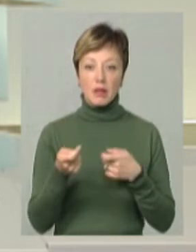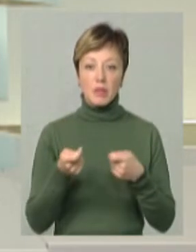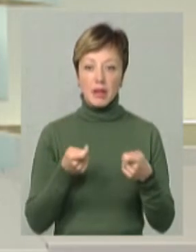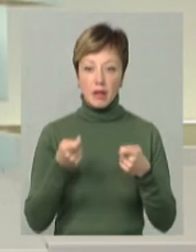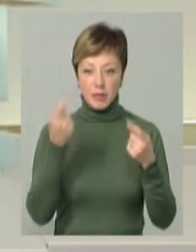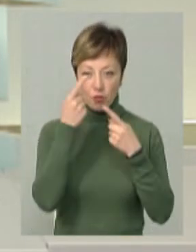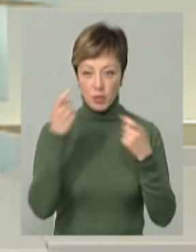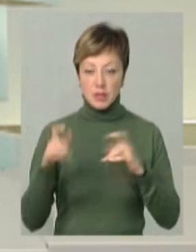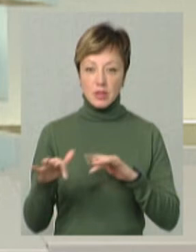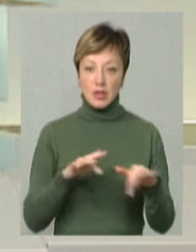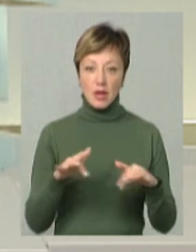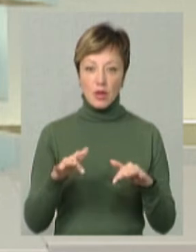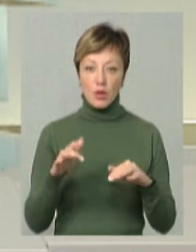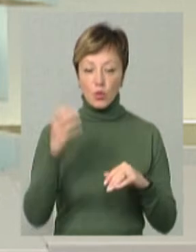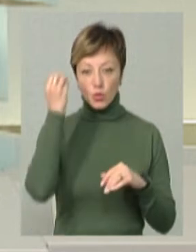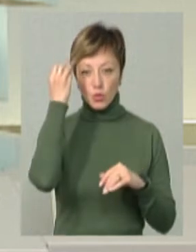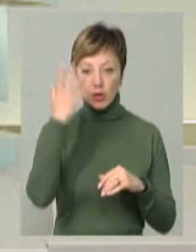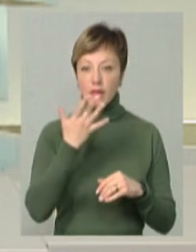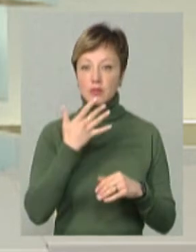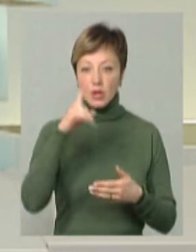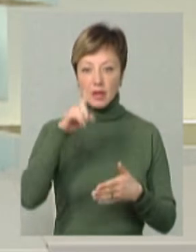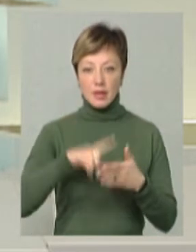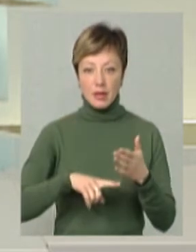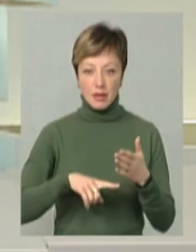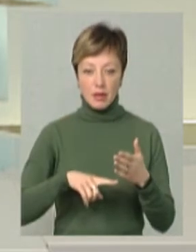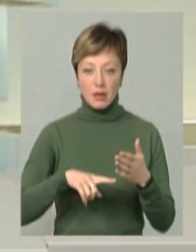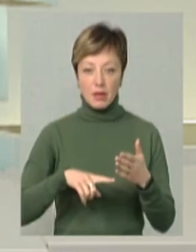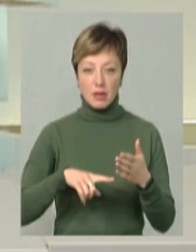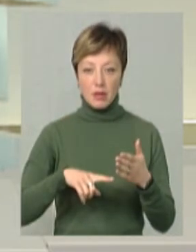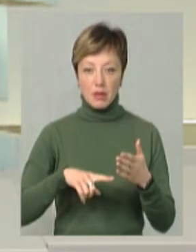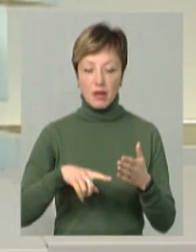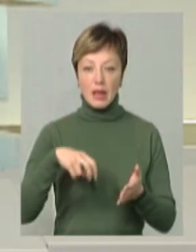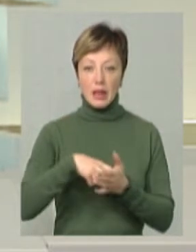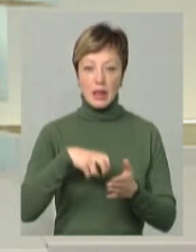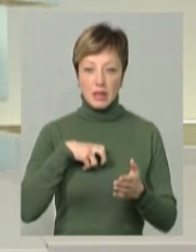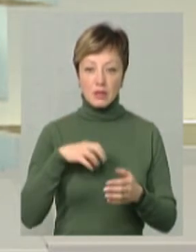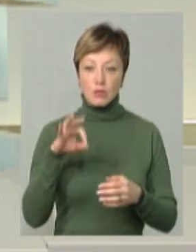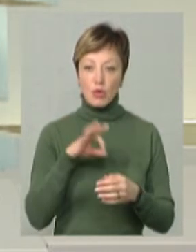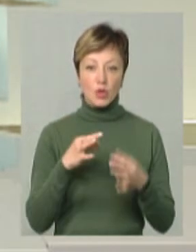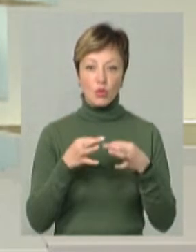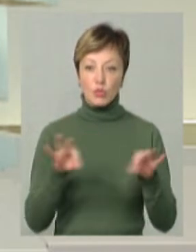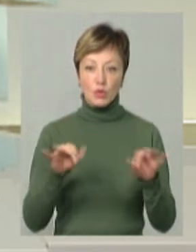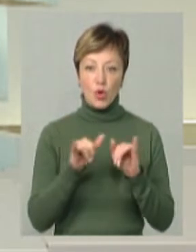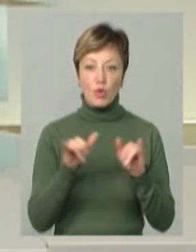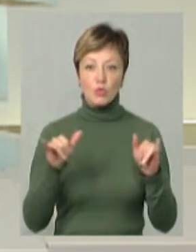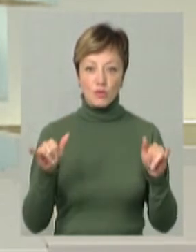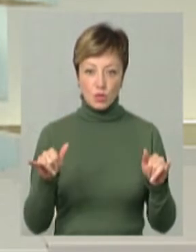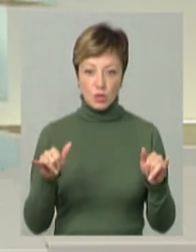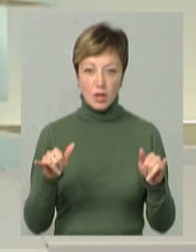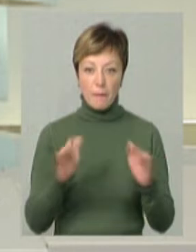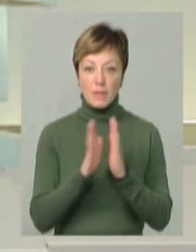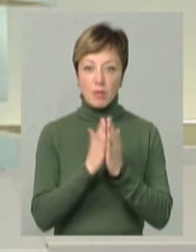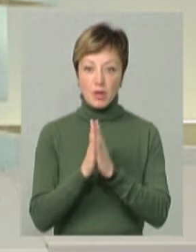Департаменту інформаційної діяльності культури, національності та релігії, ну, лист щодо недопущення розповсюдження